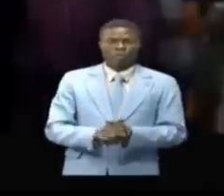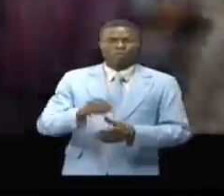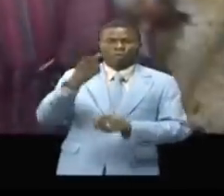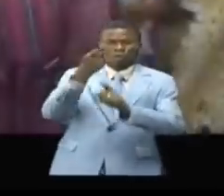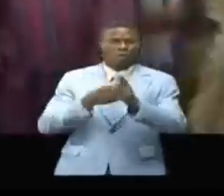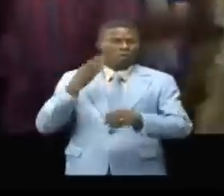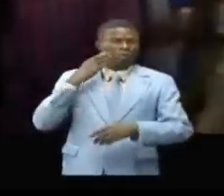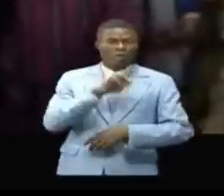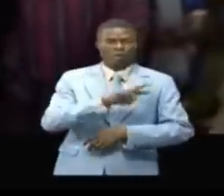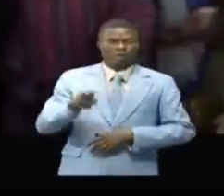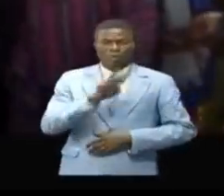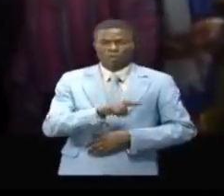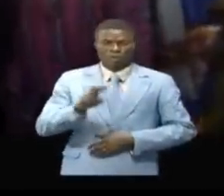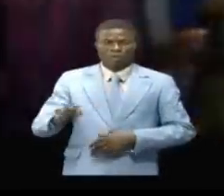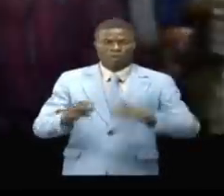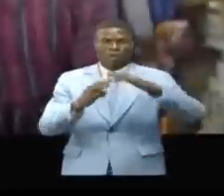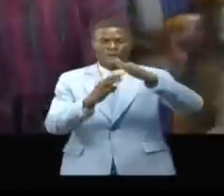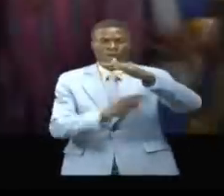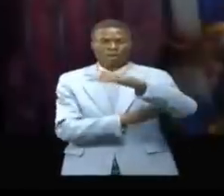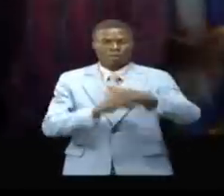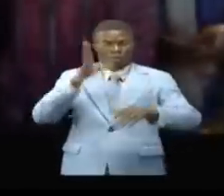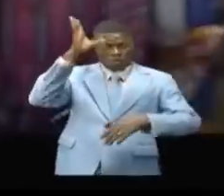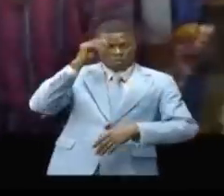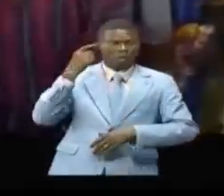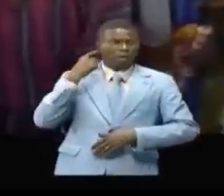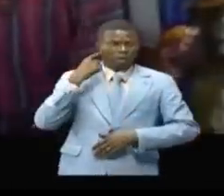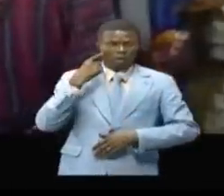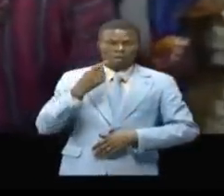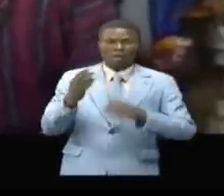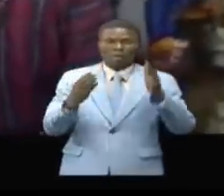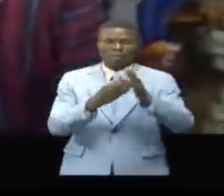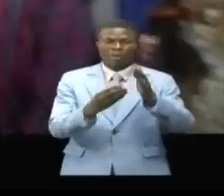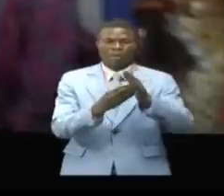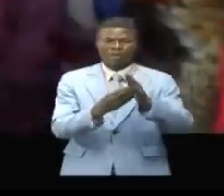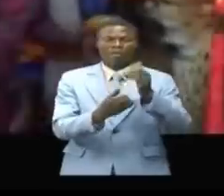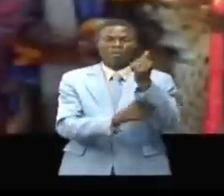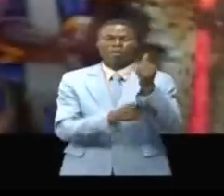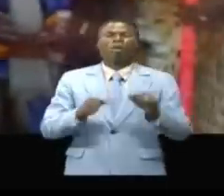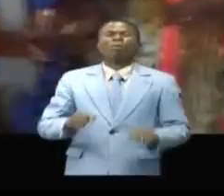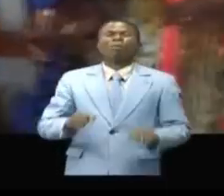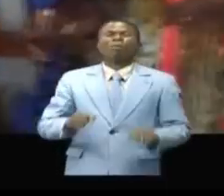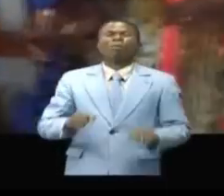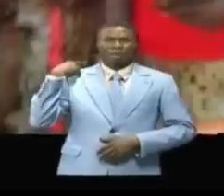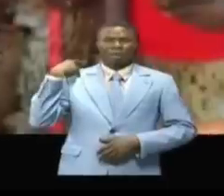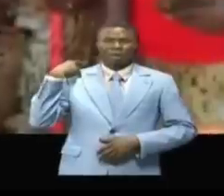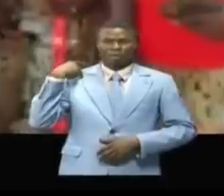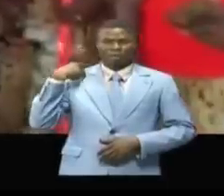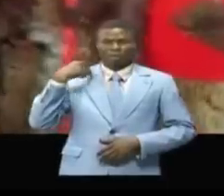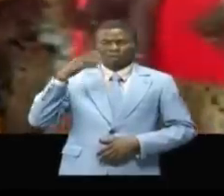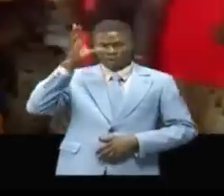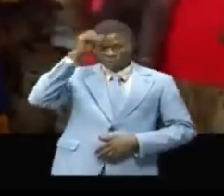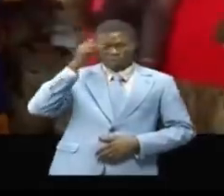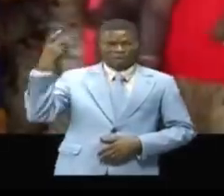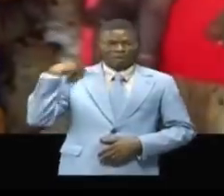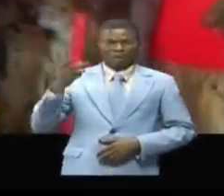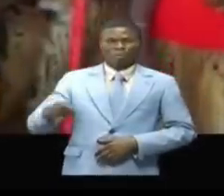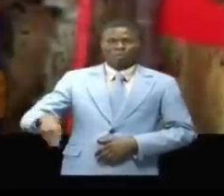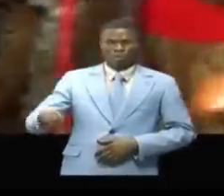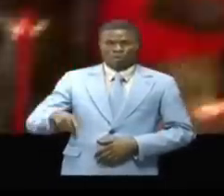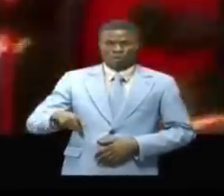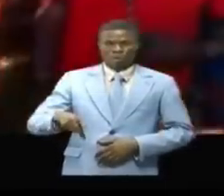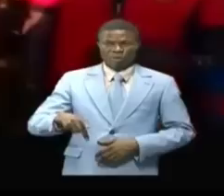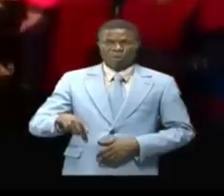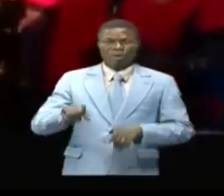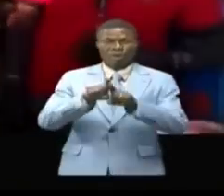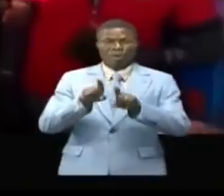2022 sur le pont Maïndombe, qui a causé 9 morts, dont 3 députés du Kwilu. Le député provincial Franck